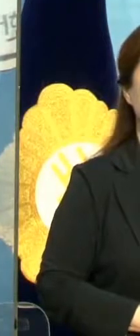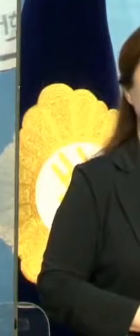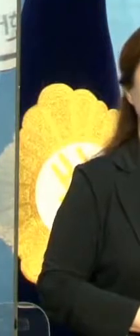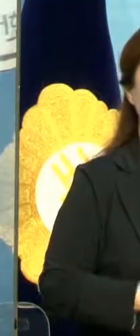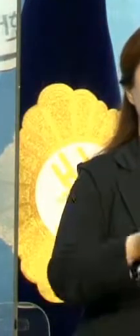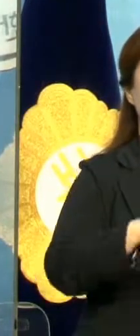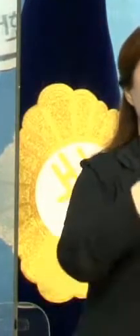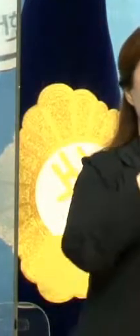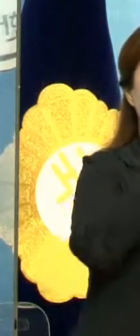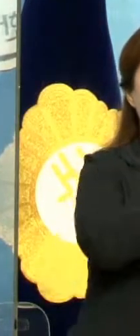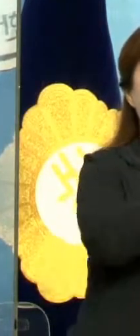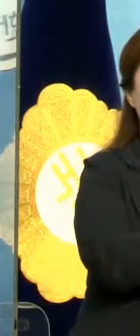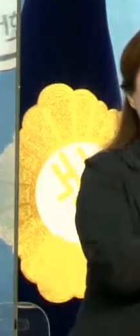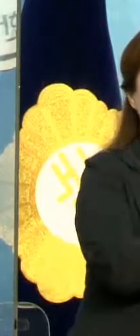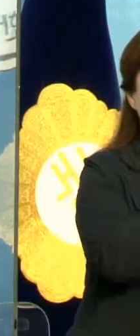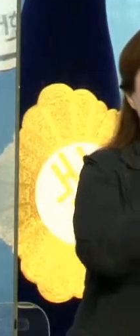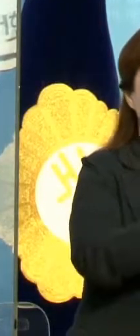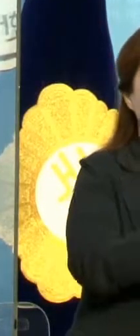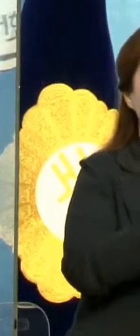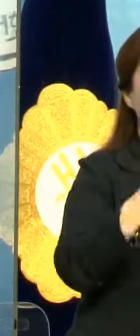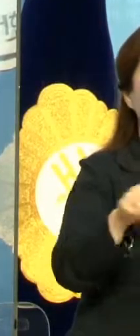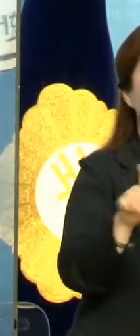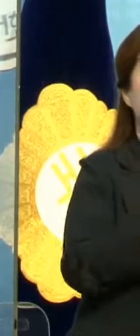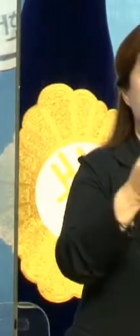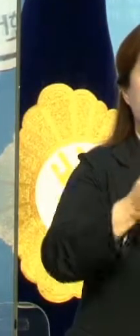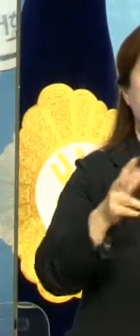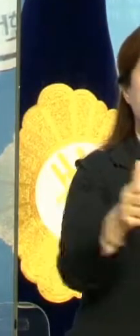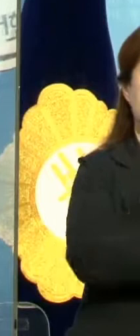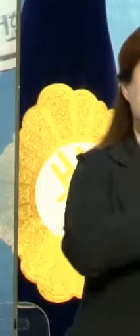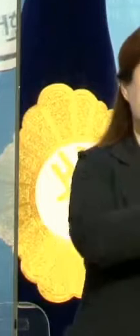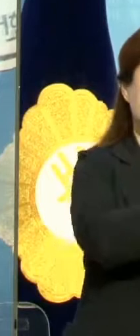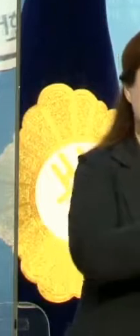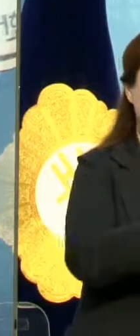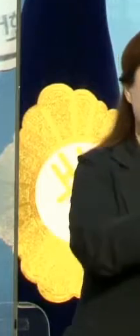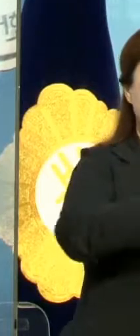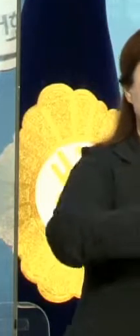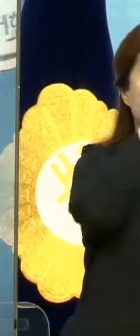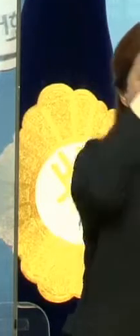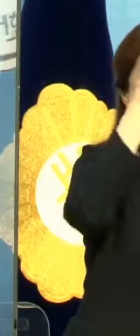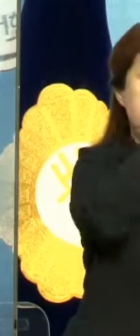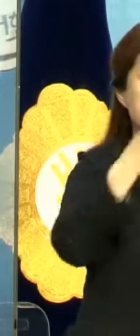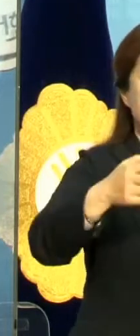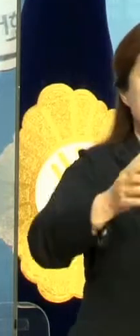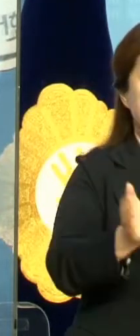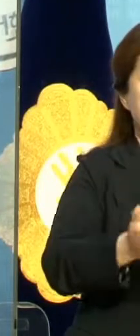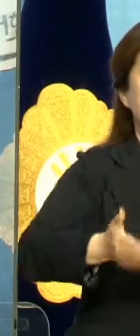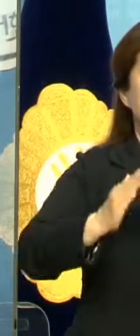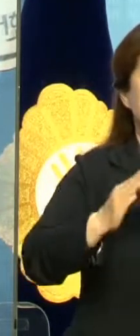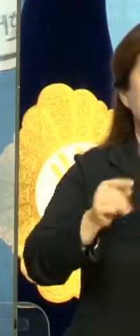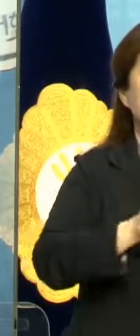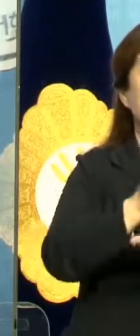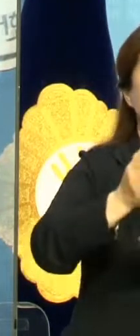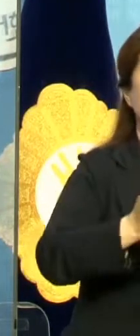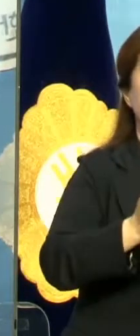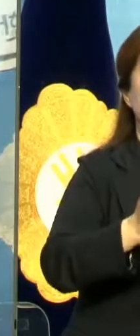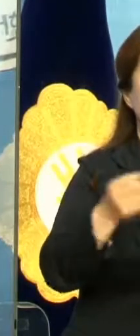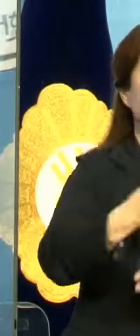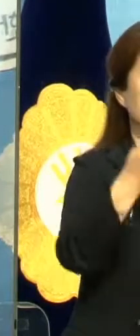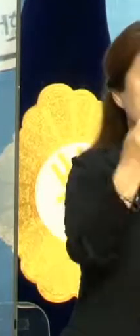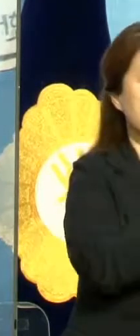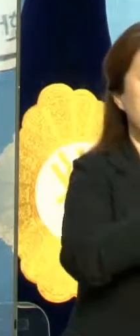예 우리 민주당도 국민으로부터 신뢰받는 국회를 만들기 위해서 당내 윤리 감찰 단을 가동하고 있고 또 다수의